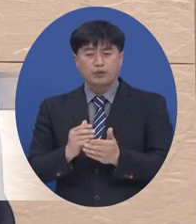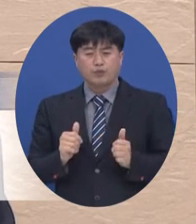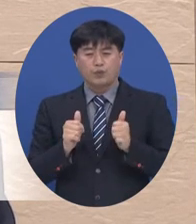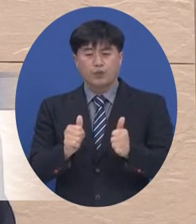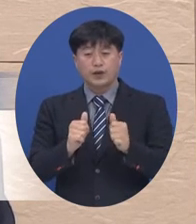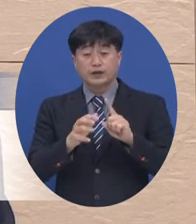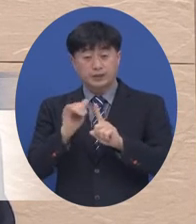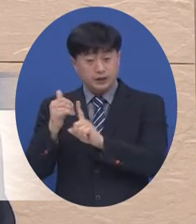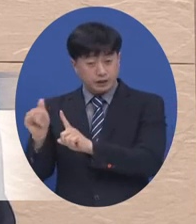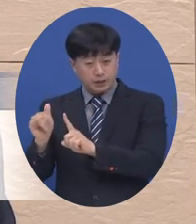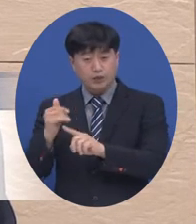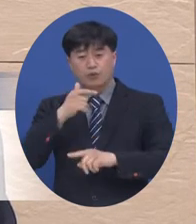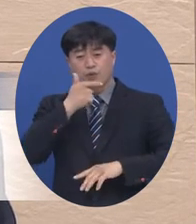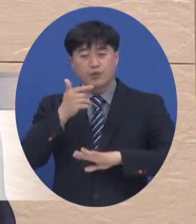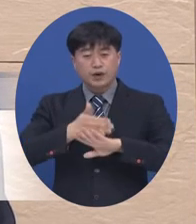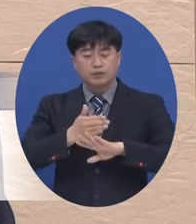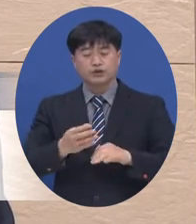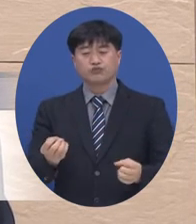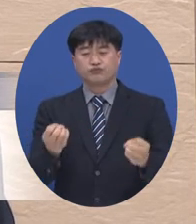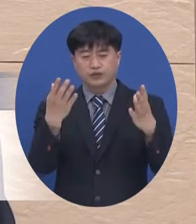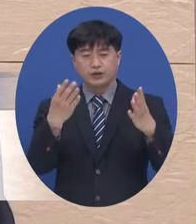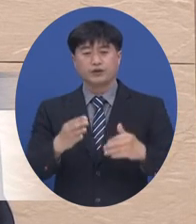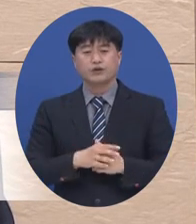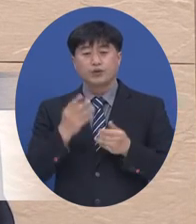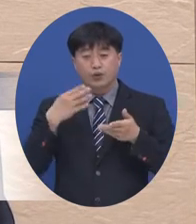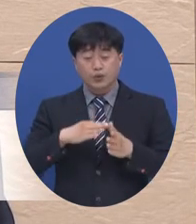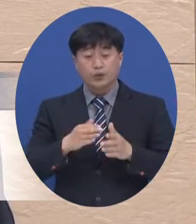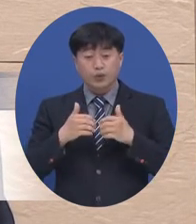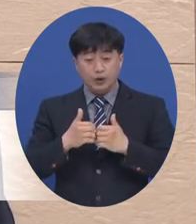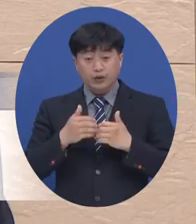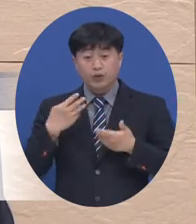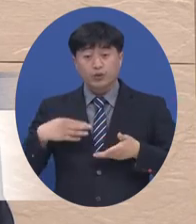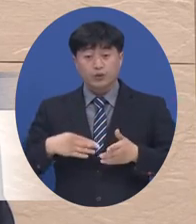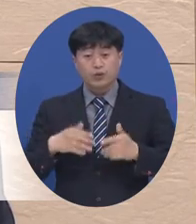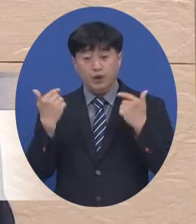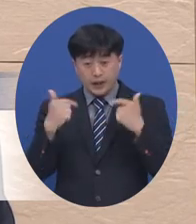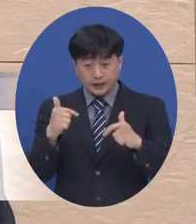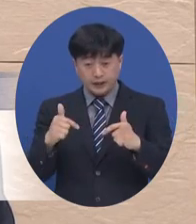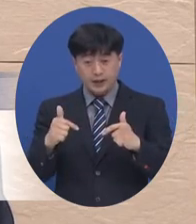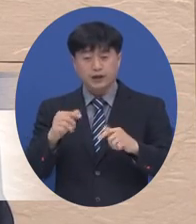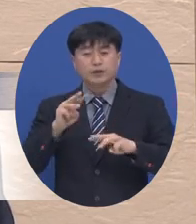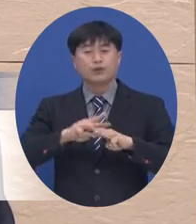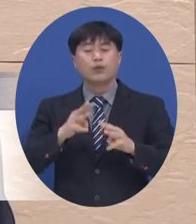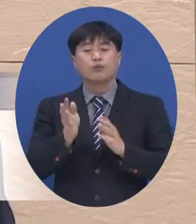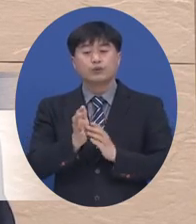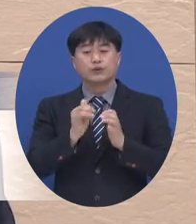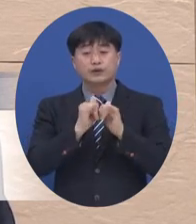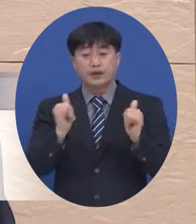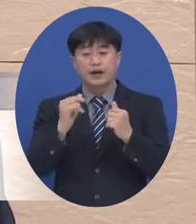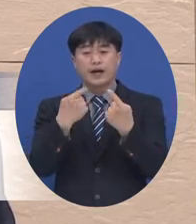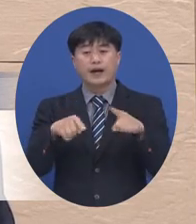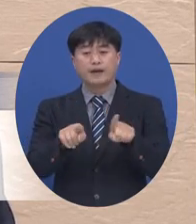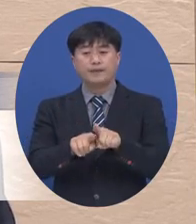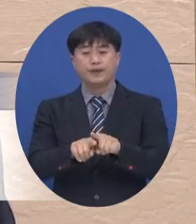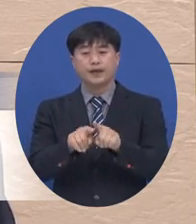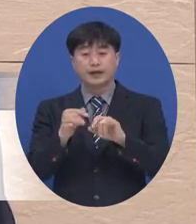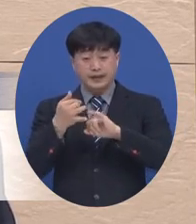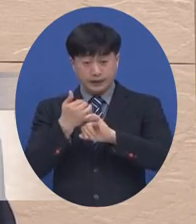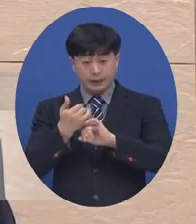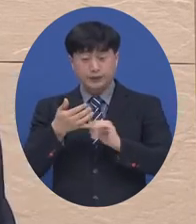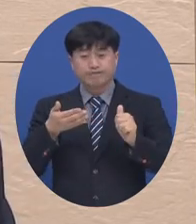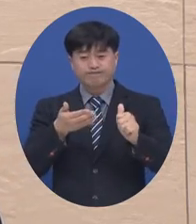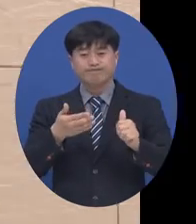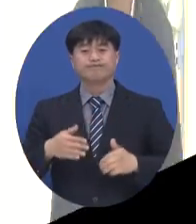감사드리고 또한 축하 드립니다 경기도의회 와 경기도는 언제나 우리 농업인 분들과 함께 할 것을